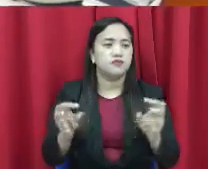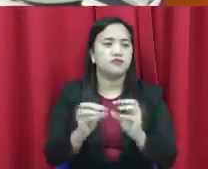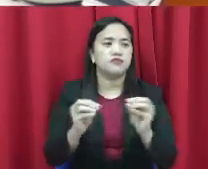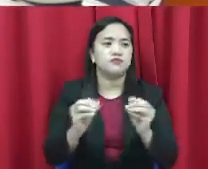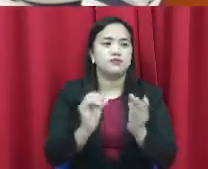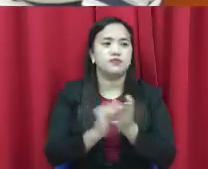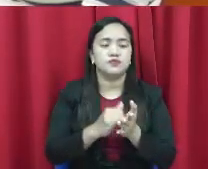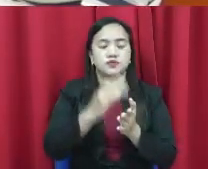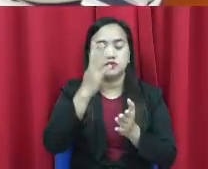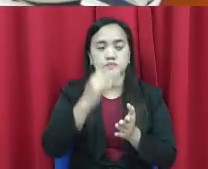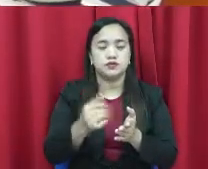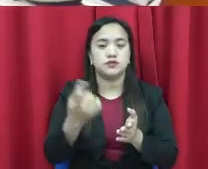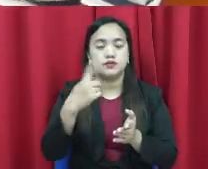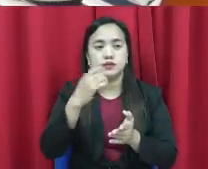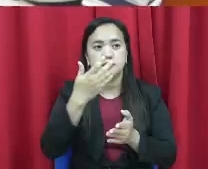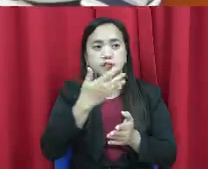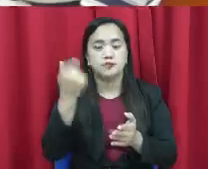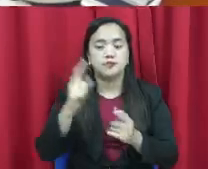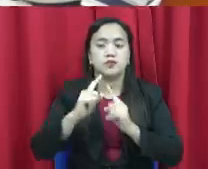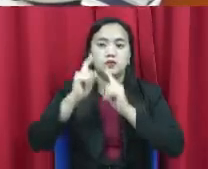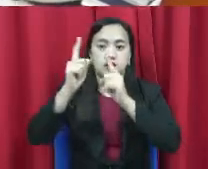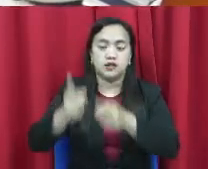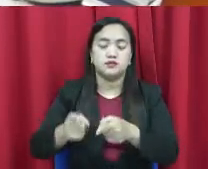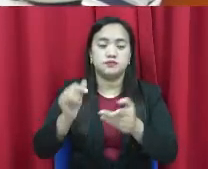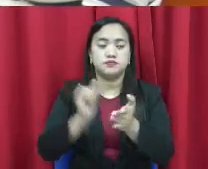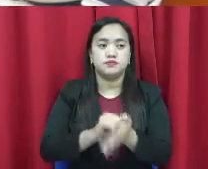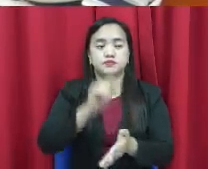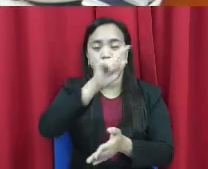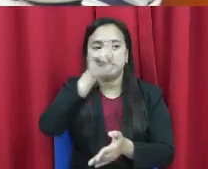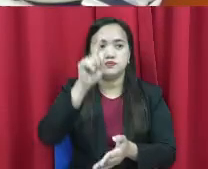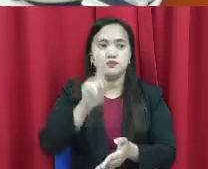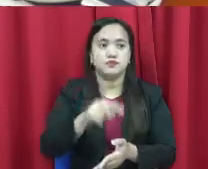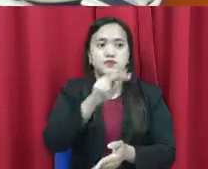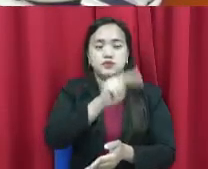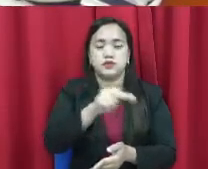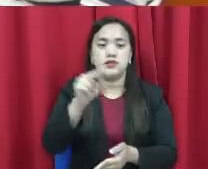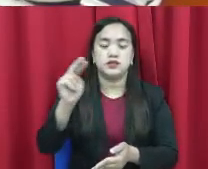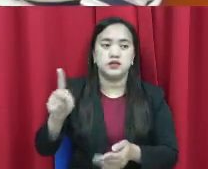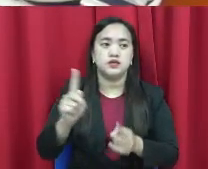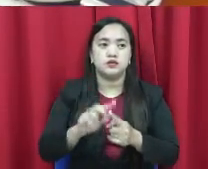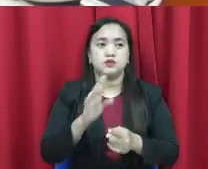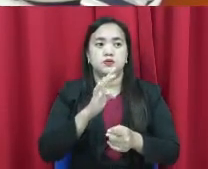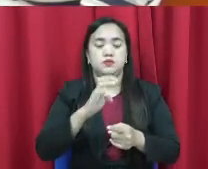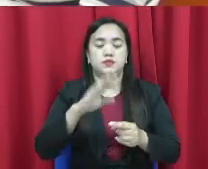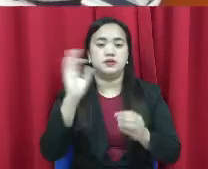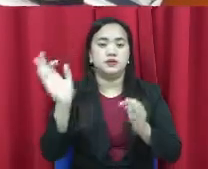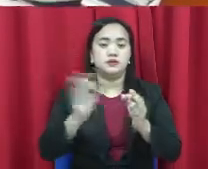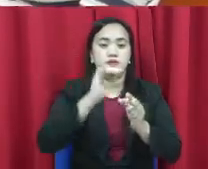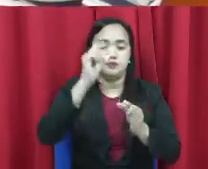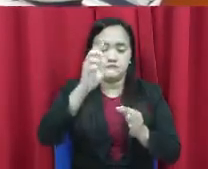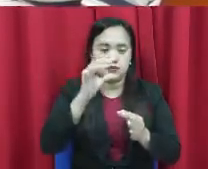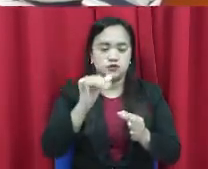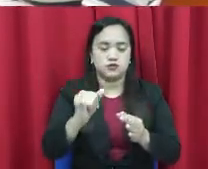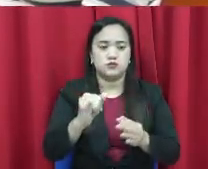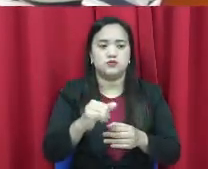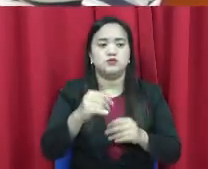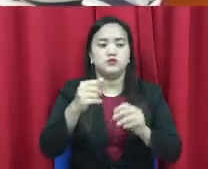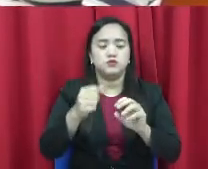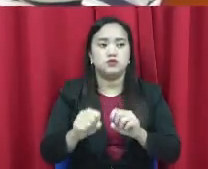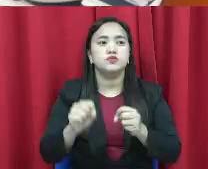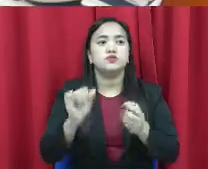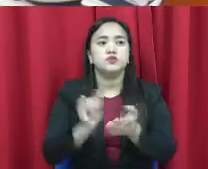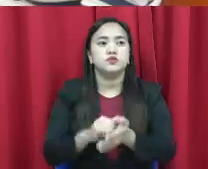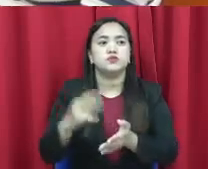Kaya nga po ang pinaka to answer the question po is kailangan talagang maging espiritwal para ma-